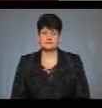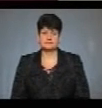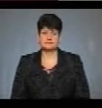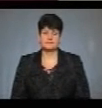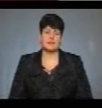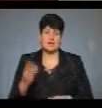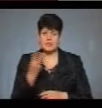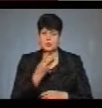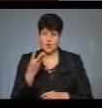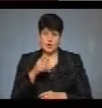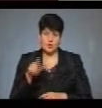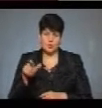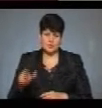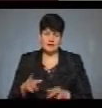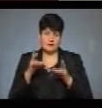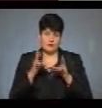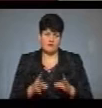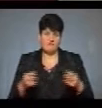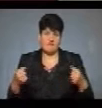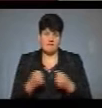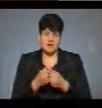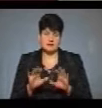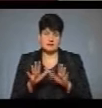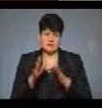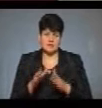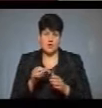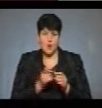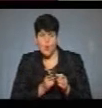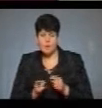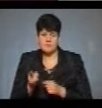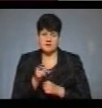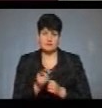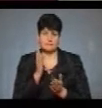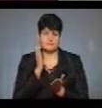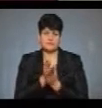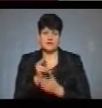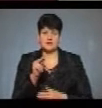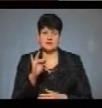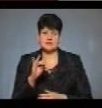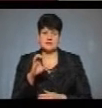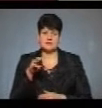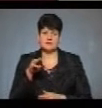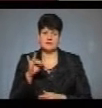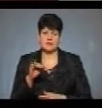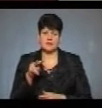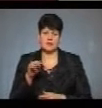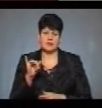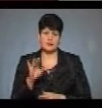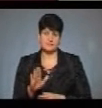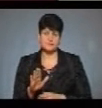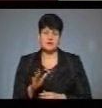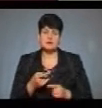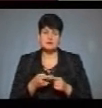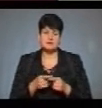Троє людей травмувалися в аварії, яка сталася на об'їзній в напрямку Чистилова. Це дорога Р-41, повідомила речниця патрульної поліції